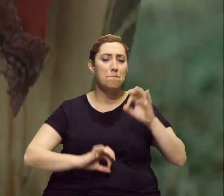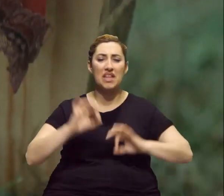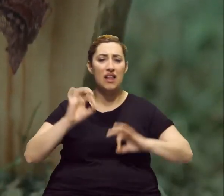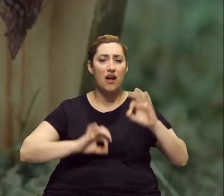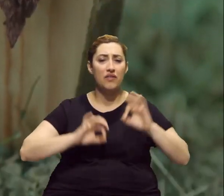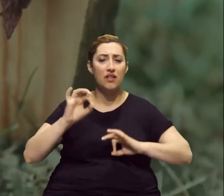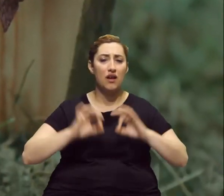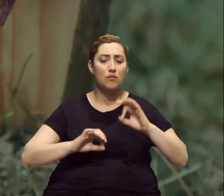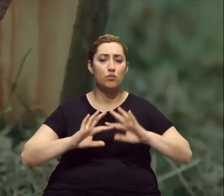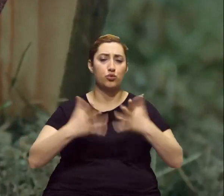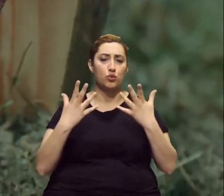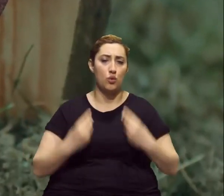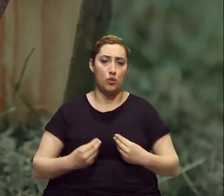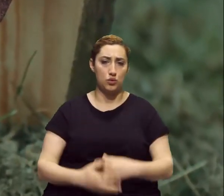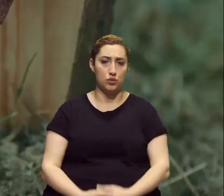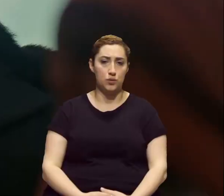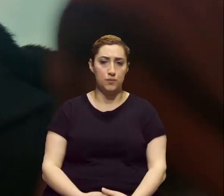planlarımızı alt üst etti.